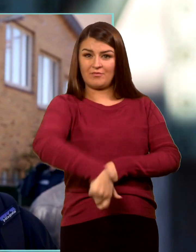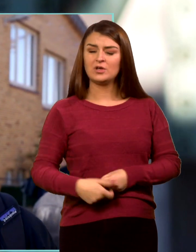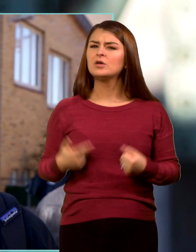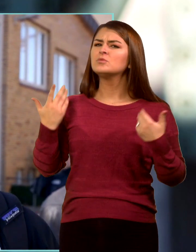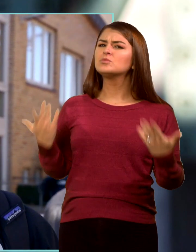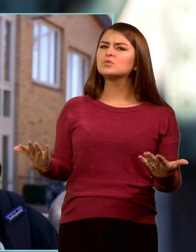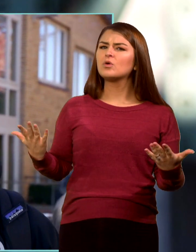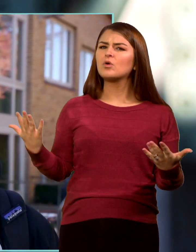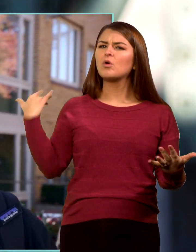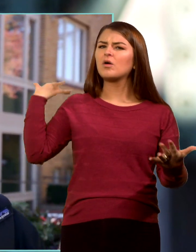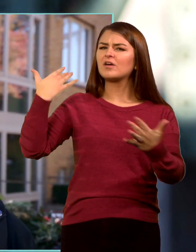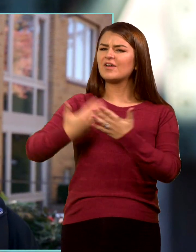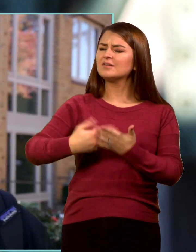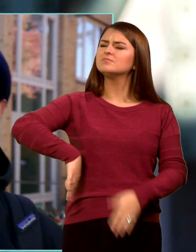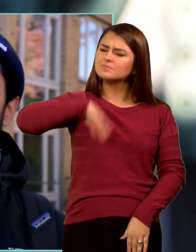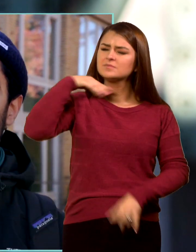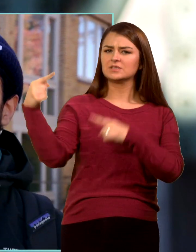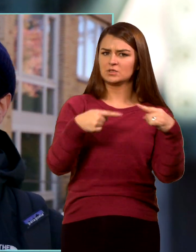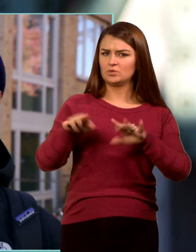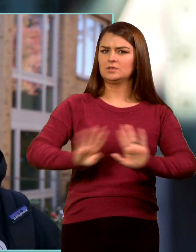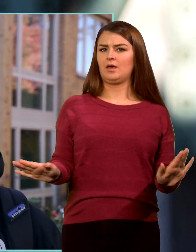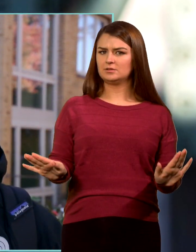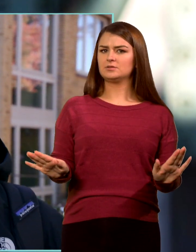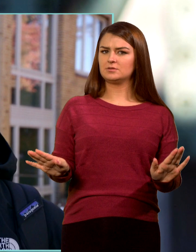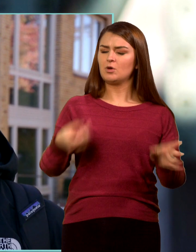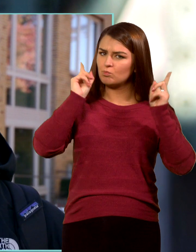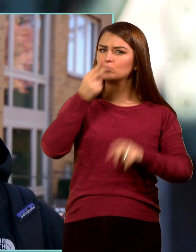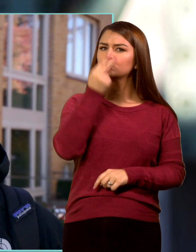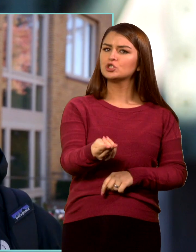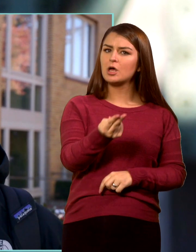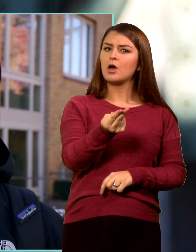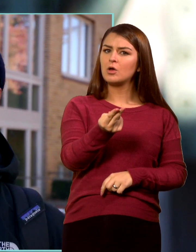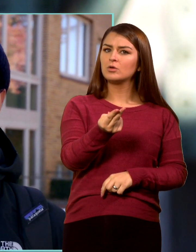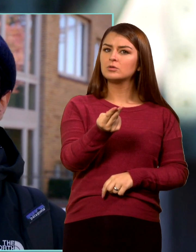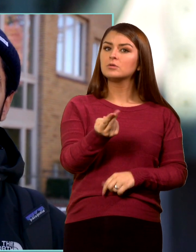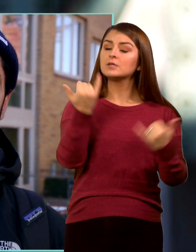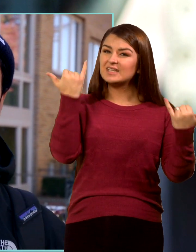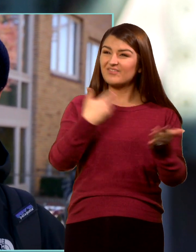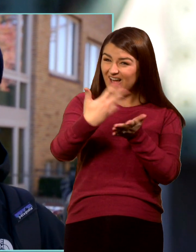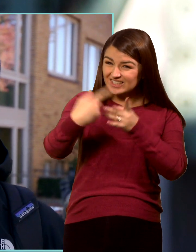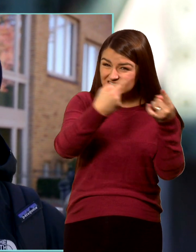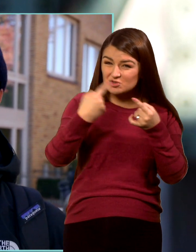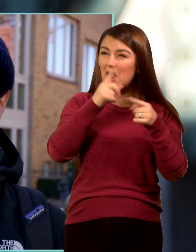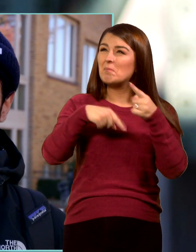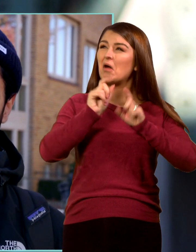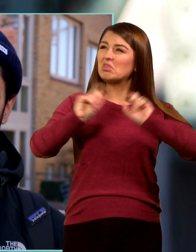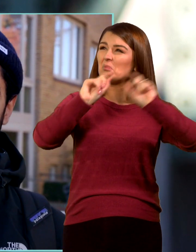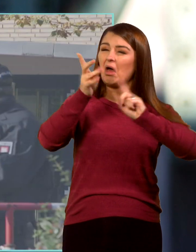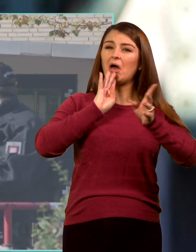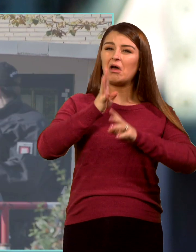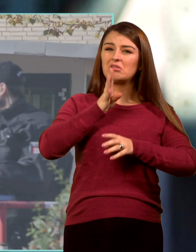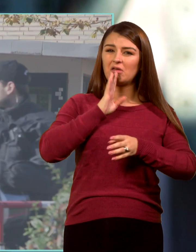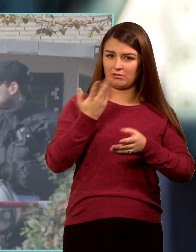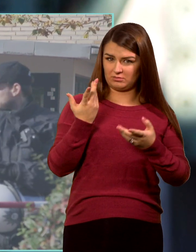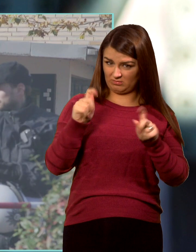Irgendwann mal hat man genug diskutiert. Man muss halt auch gucken, ob einfach weiter diskutieren, immer nur darüber reden, überhaupt noch was bringt.